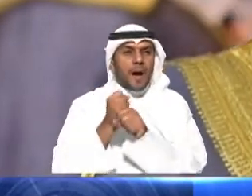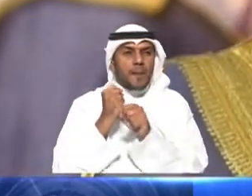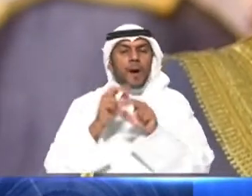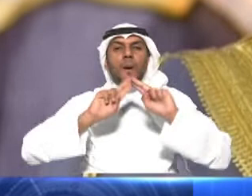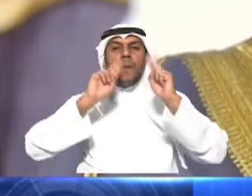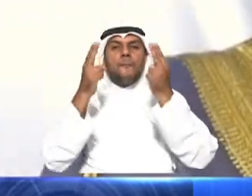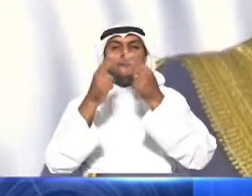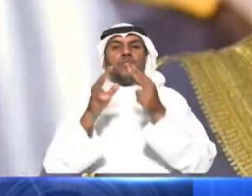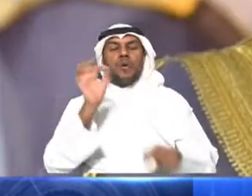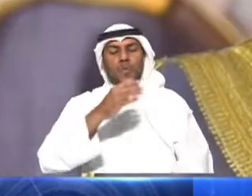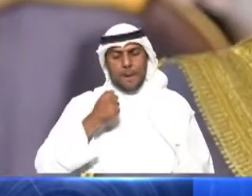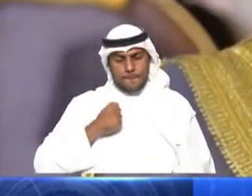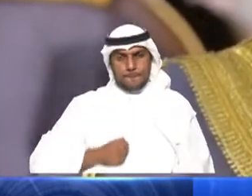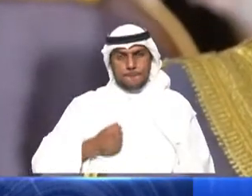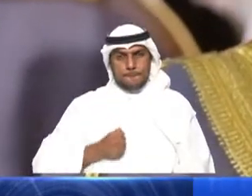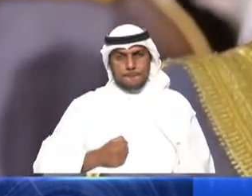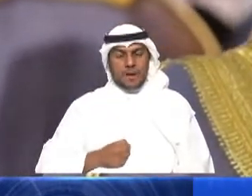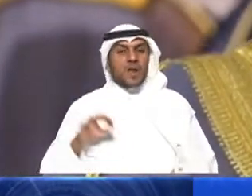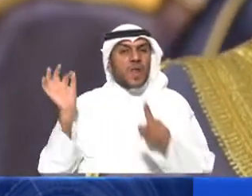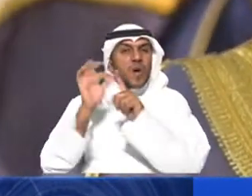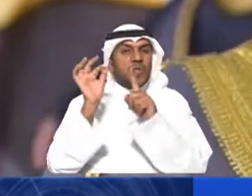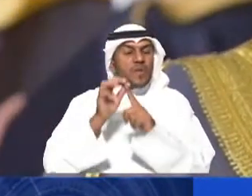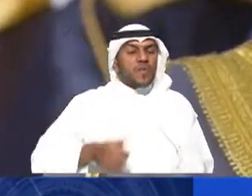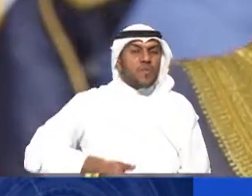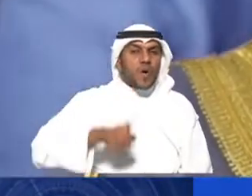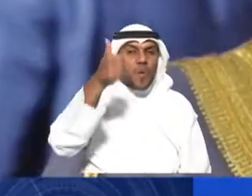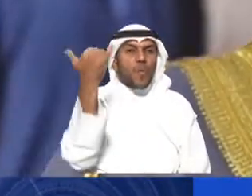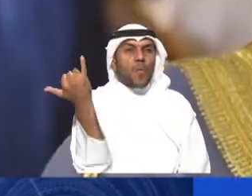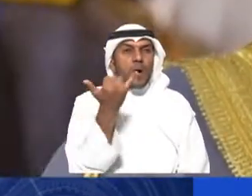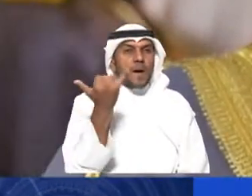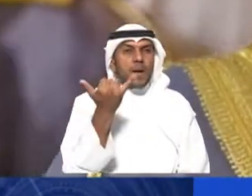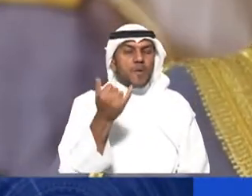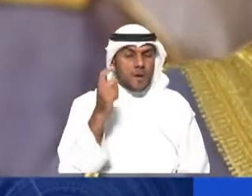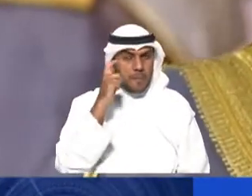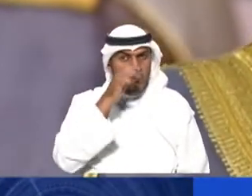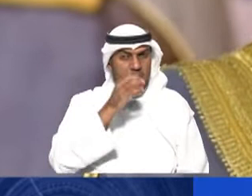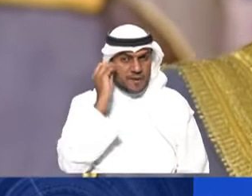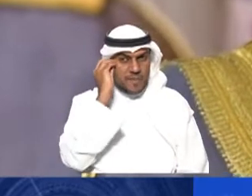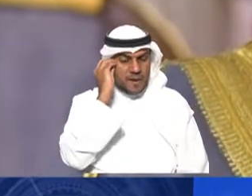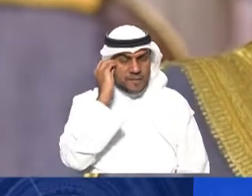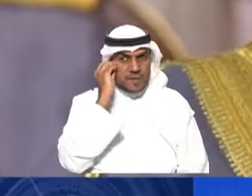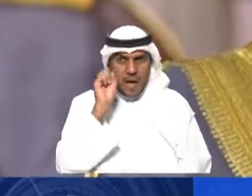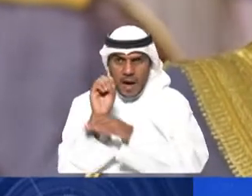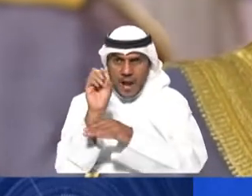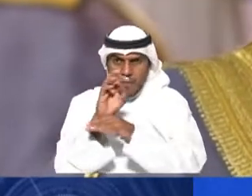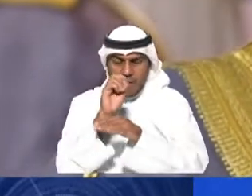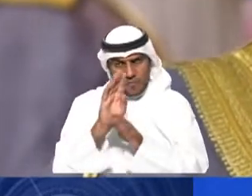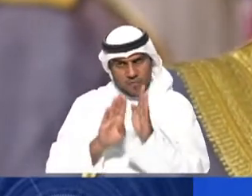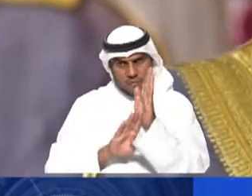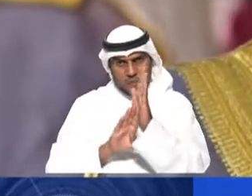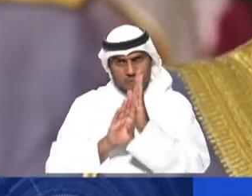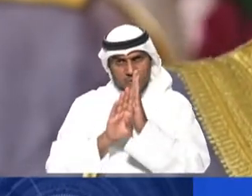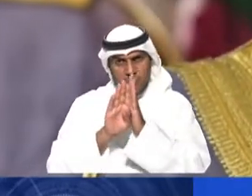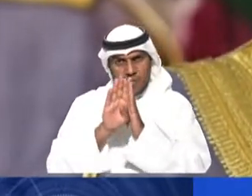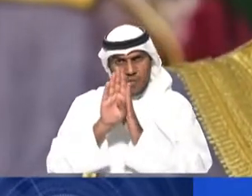عام، والهدف الأساسي هو الحصول على أو النهوض في التعليم لما يوافق الهدف الرابع من